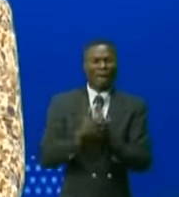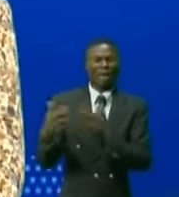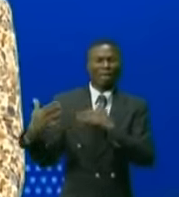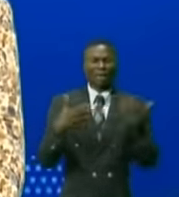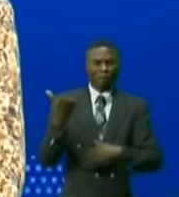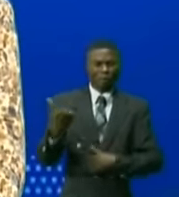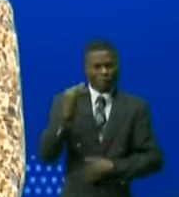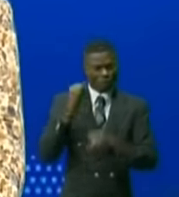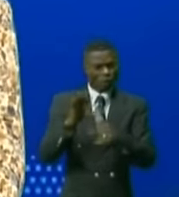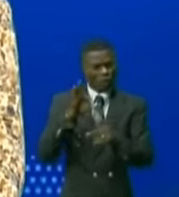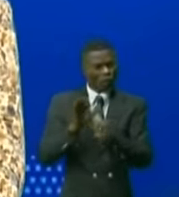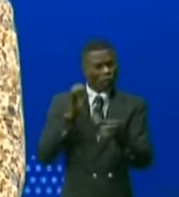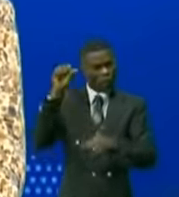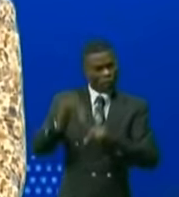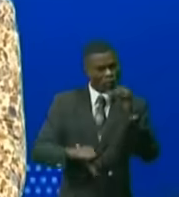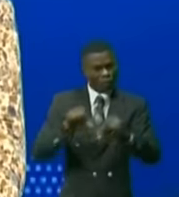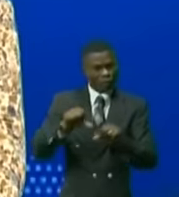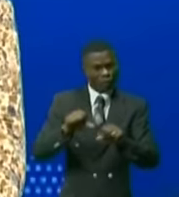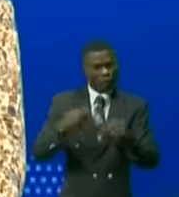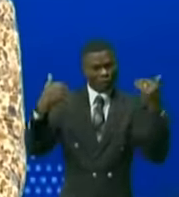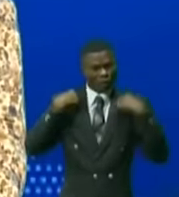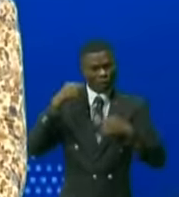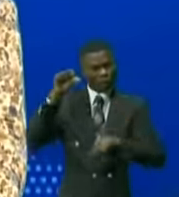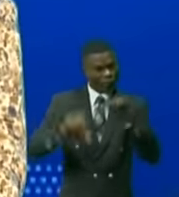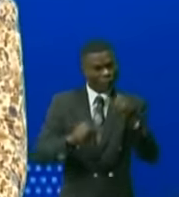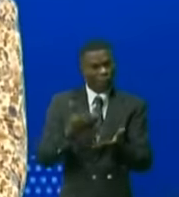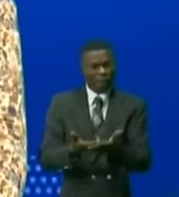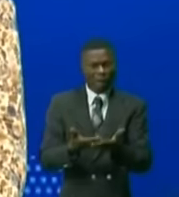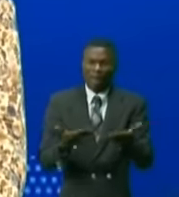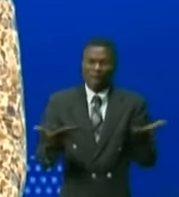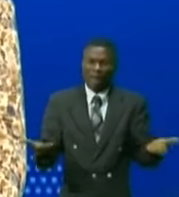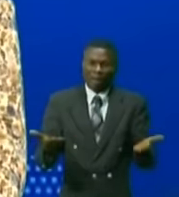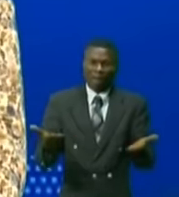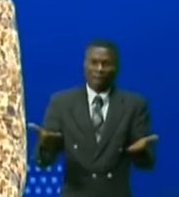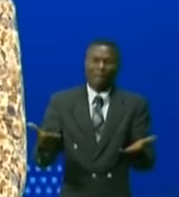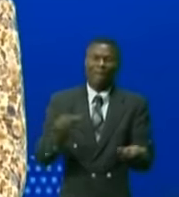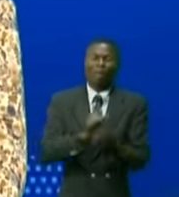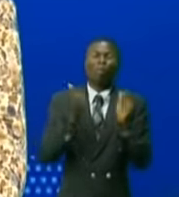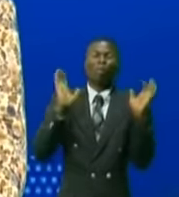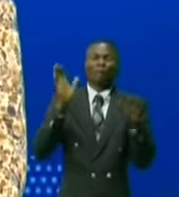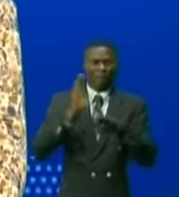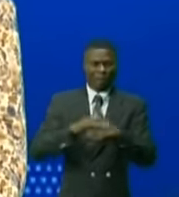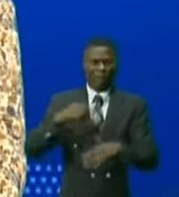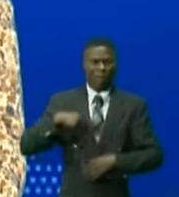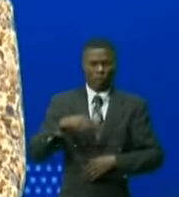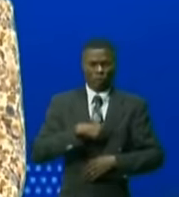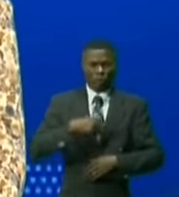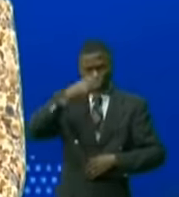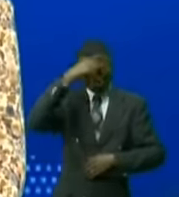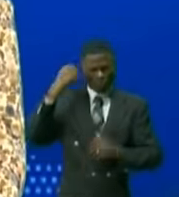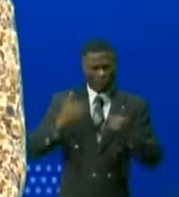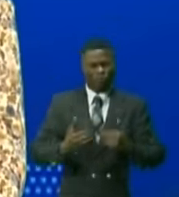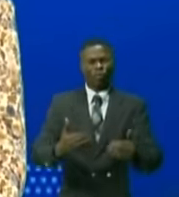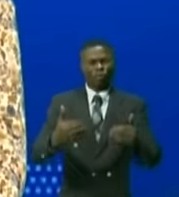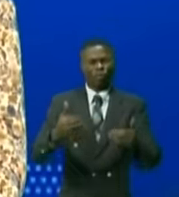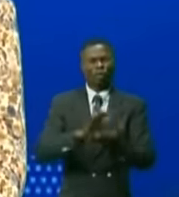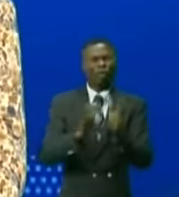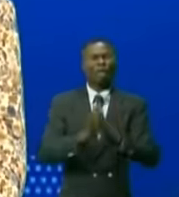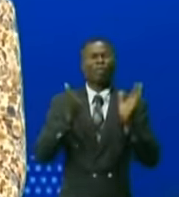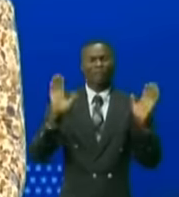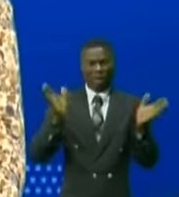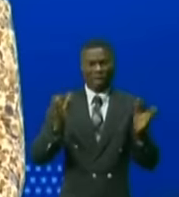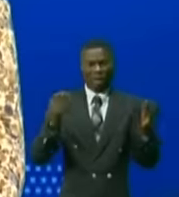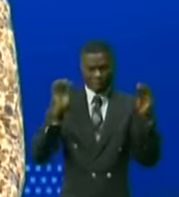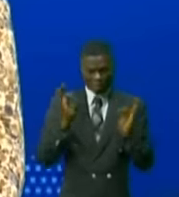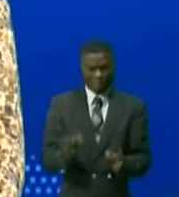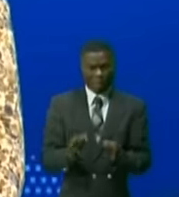nous ne faisons pas le bon vote avec les bons dirigeants, c'est l'inverse qui va se passer. C'est-à-dire que la crise ne va faire que s'accentuer. Or, nous sommes